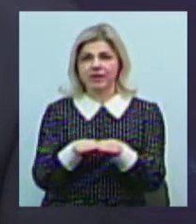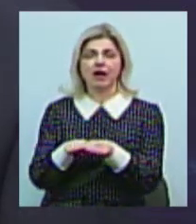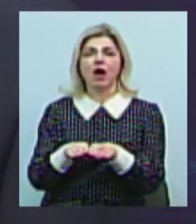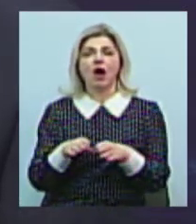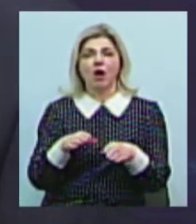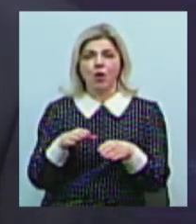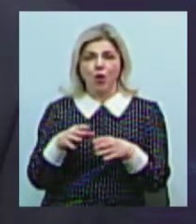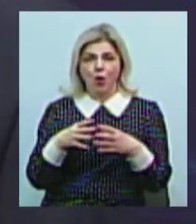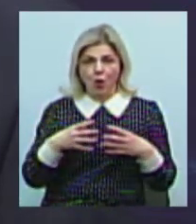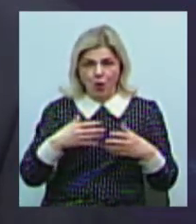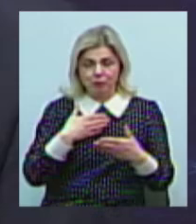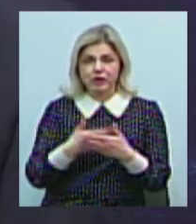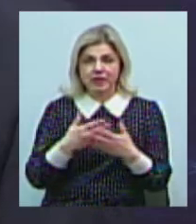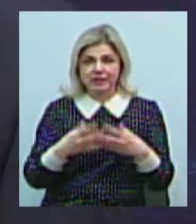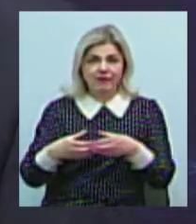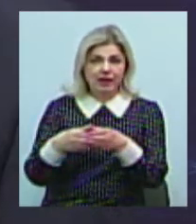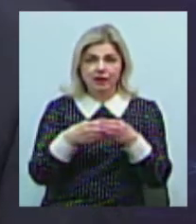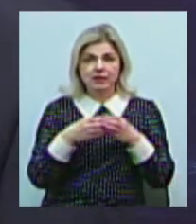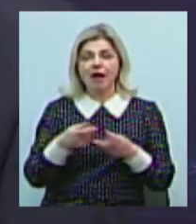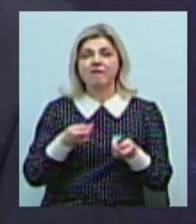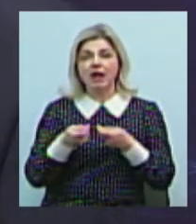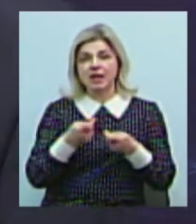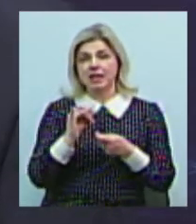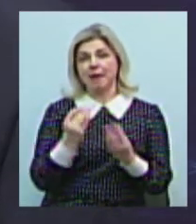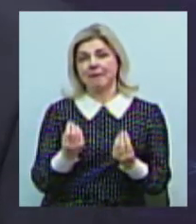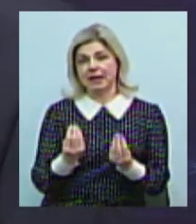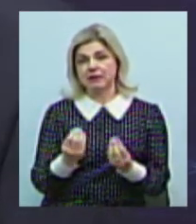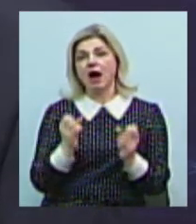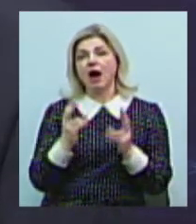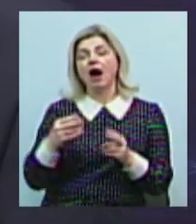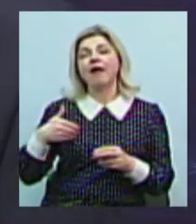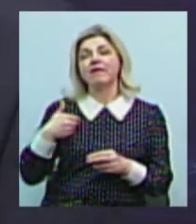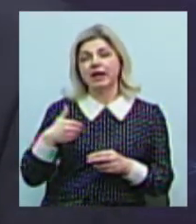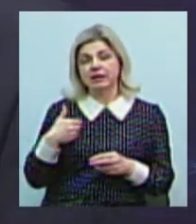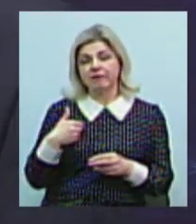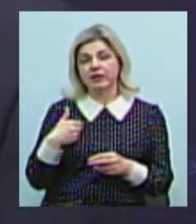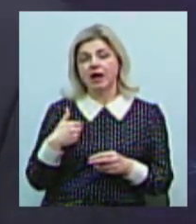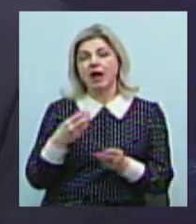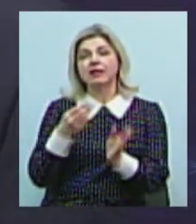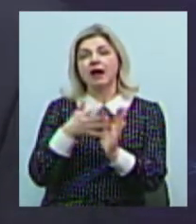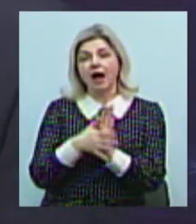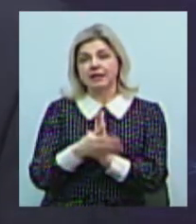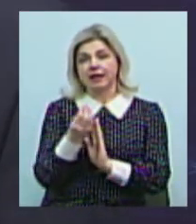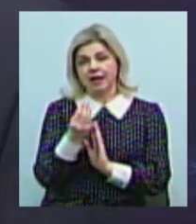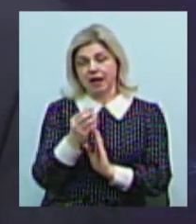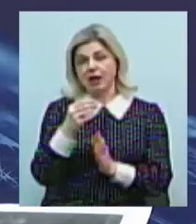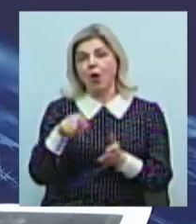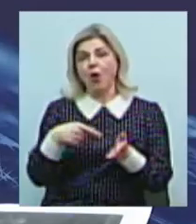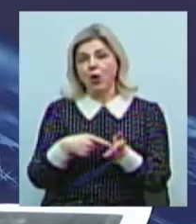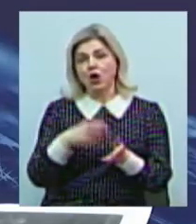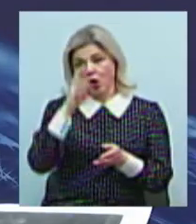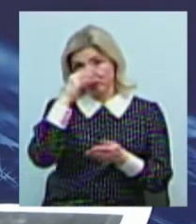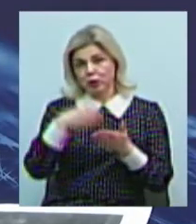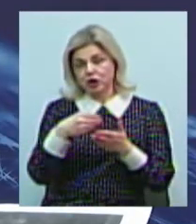общественности, власти и бизнесу то, насколько эффективно тратятся деньги городского бюджета или